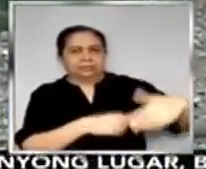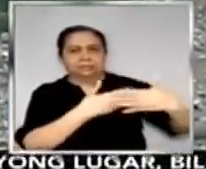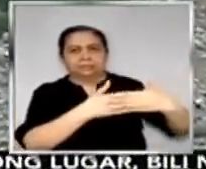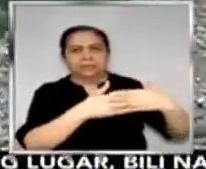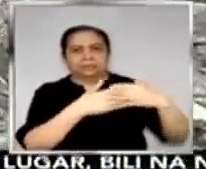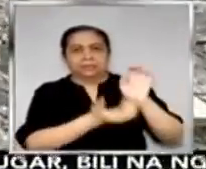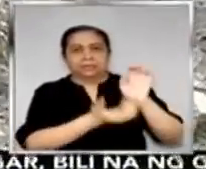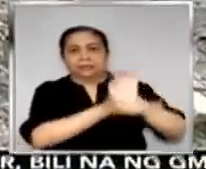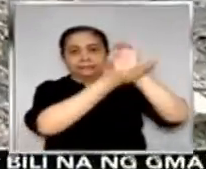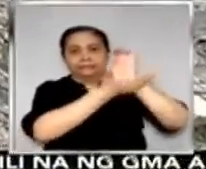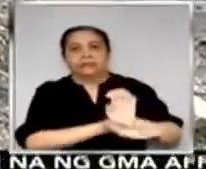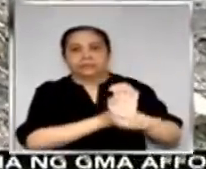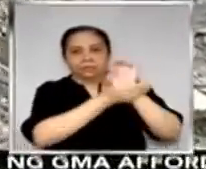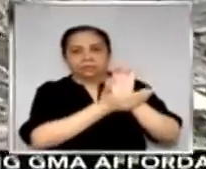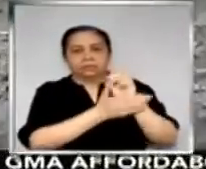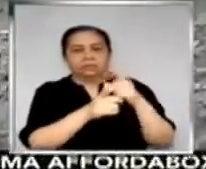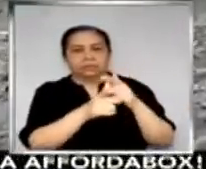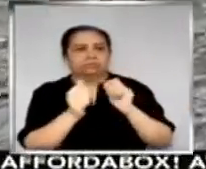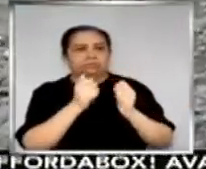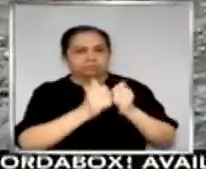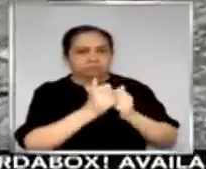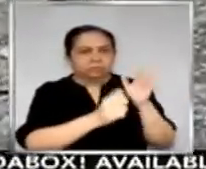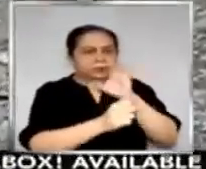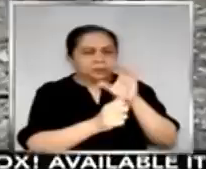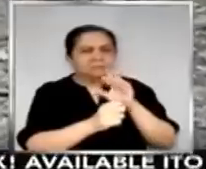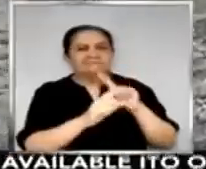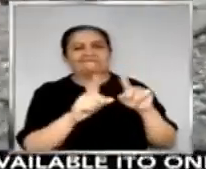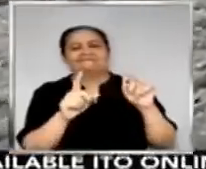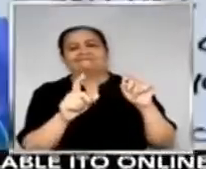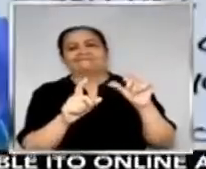shaft. Tumakbo naman po ang mga tao pero sa kasamaang